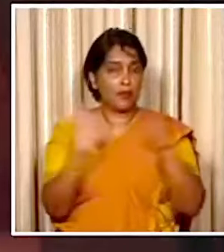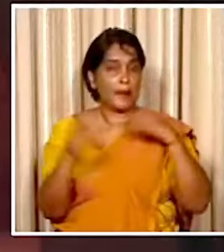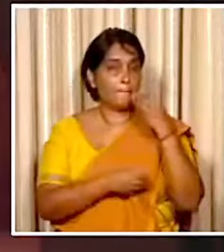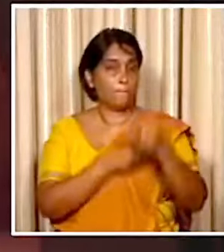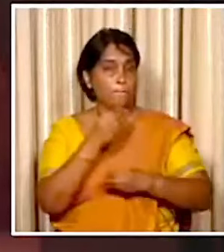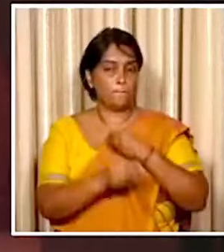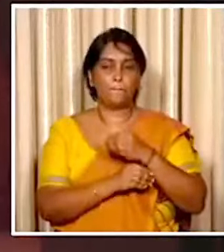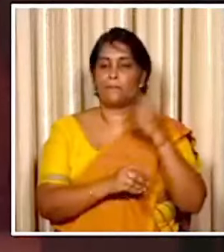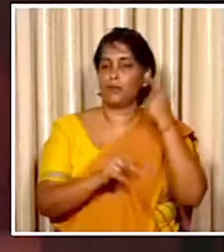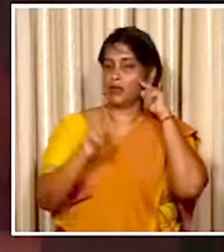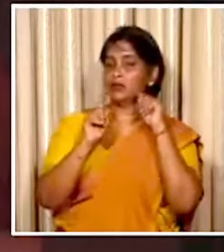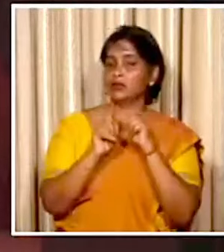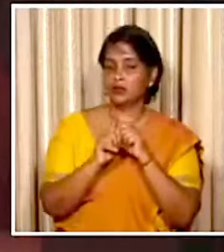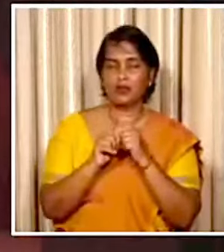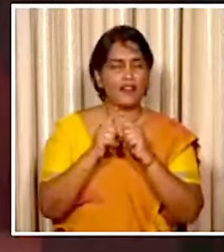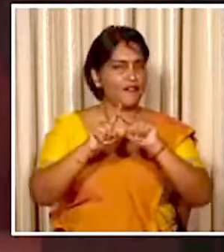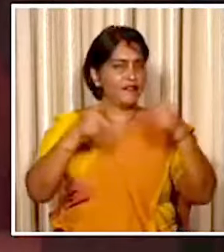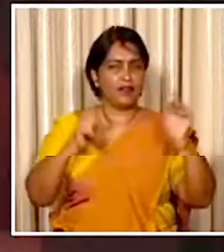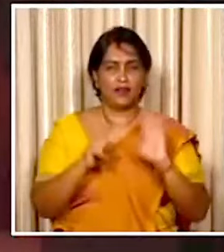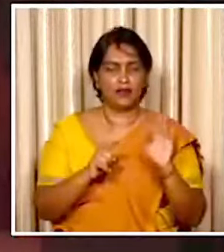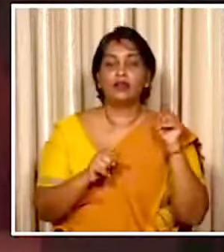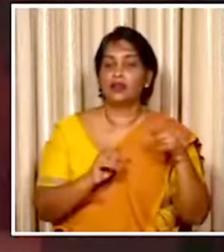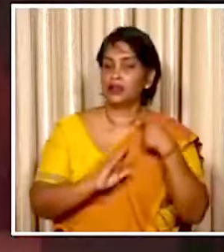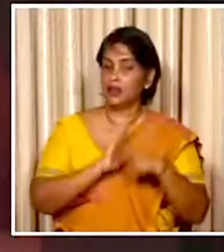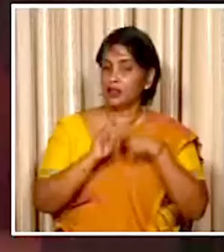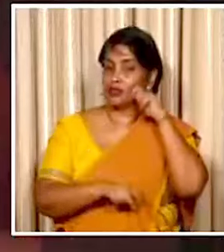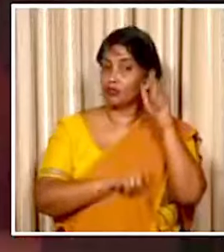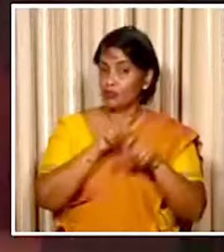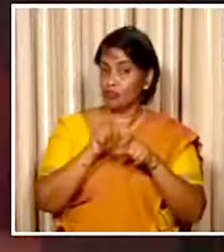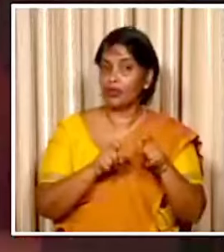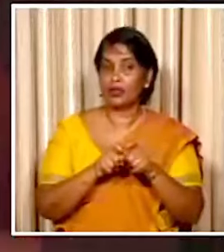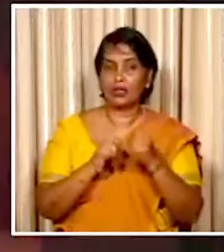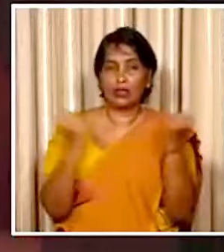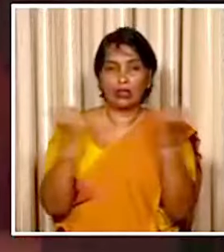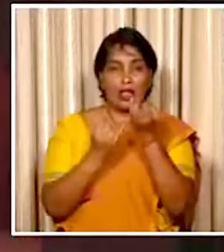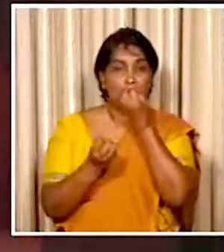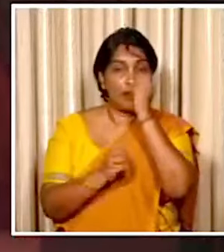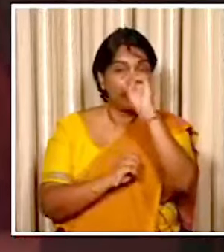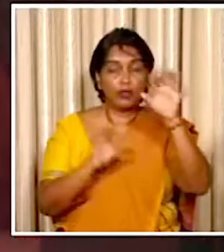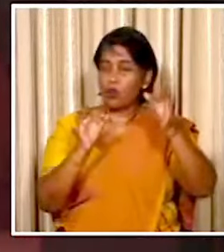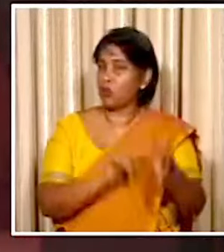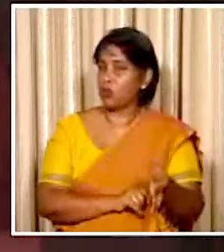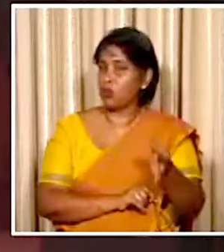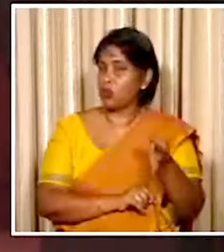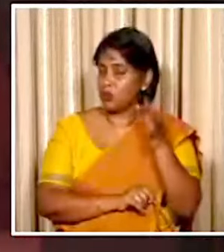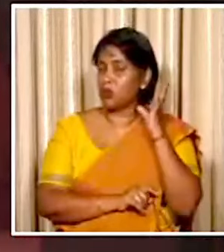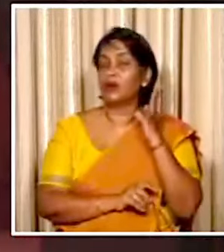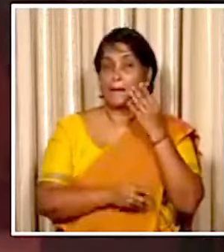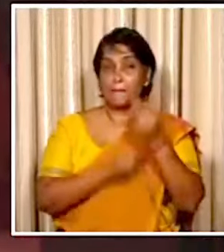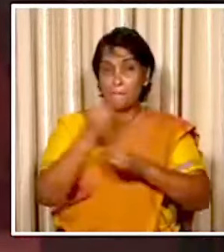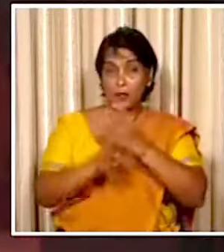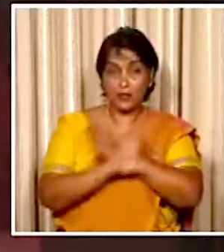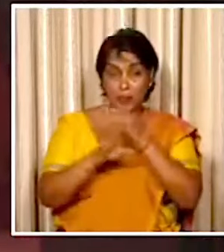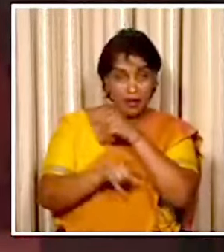එක්ක වෙන මොනවත් නෙවෙයි මේ රටේ ජනතාවට කුණු කෑම කවන්නට කටයුතු කරපු ලොකු ලොකු සමාගම්